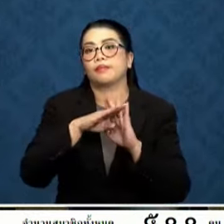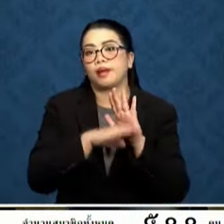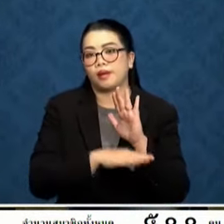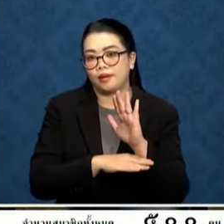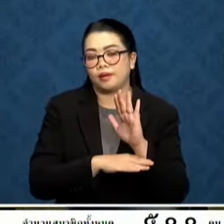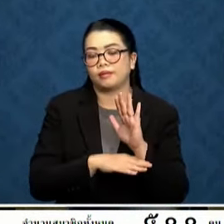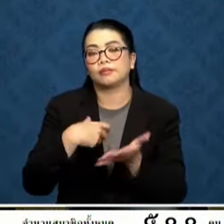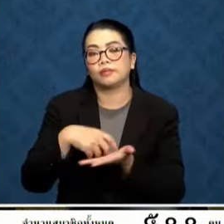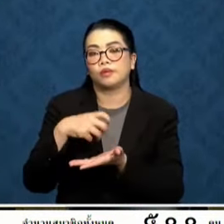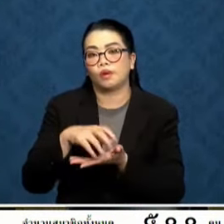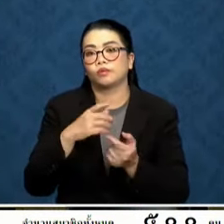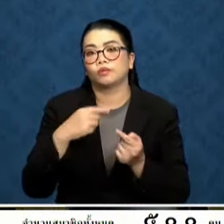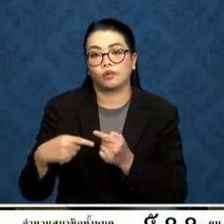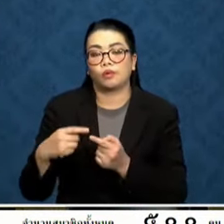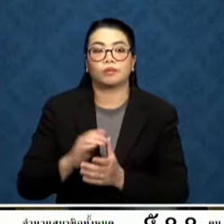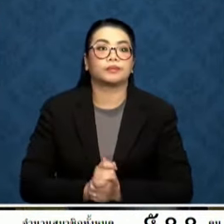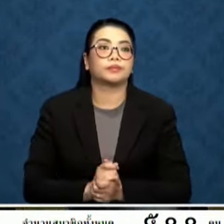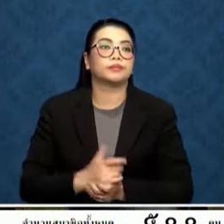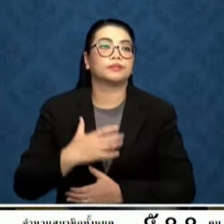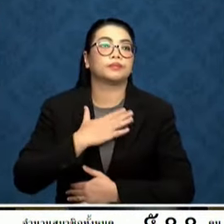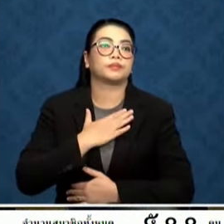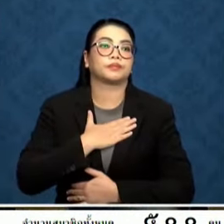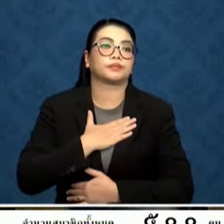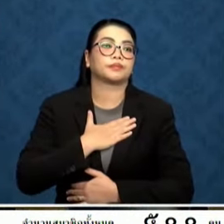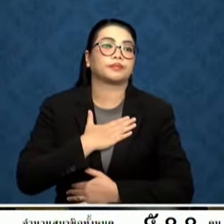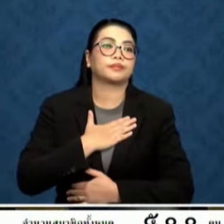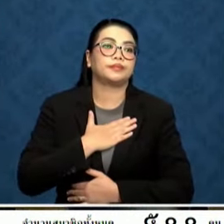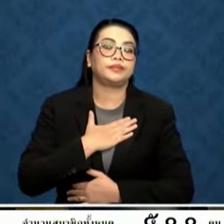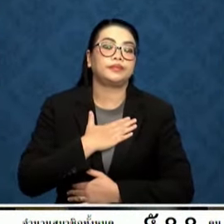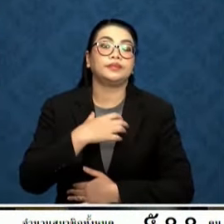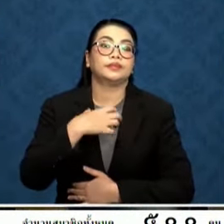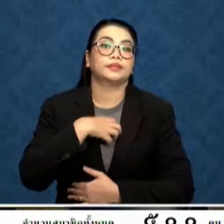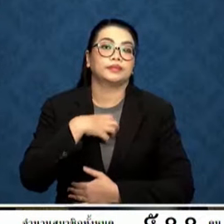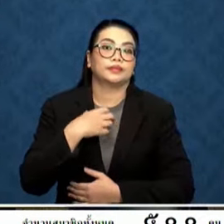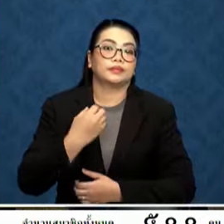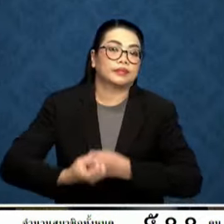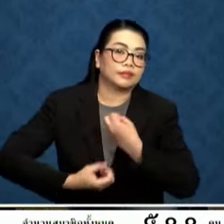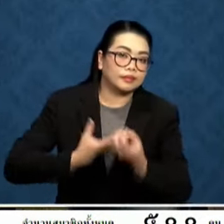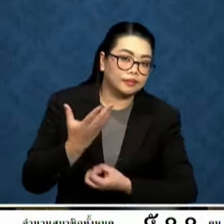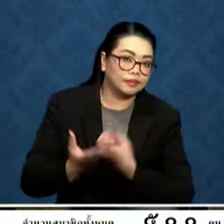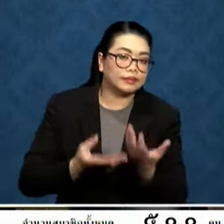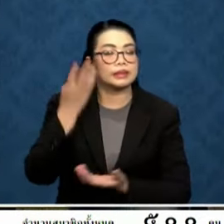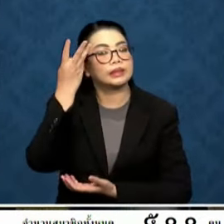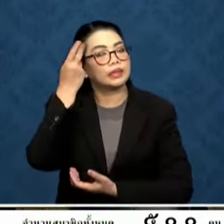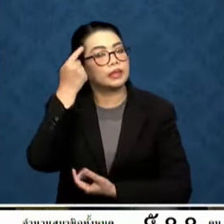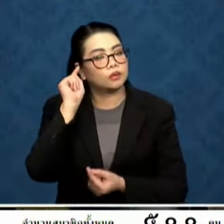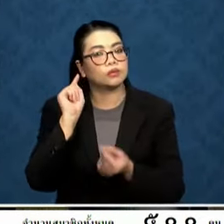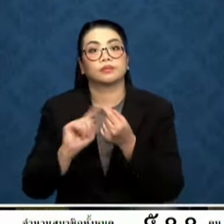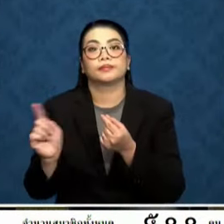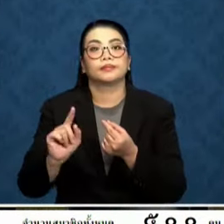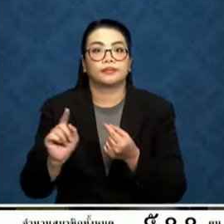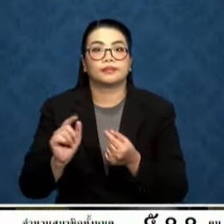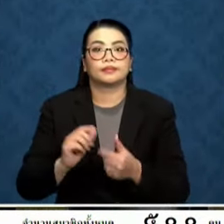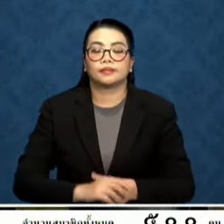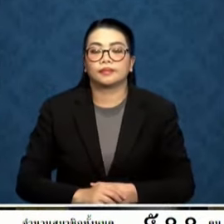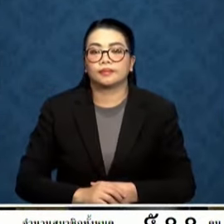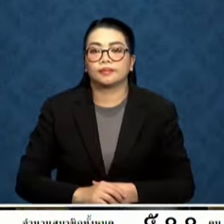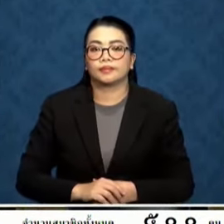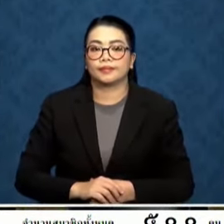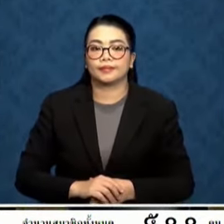ครับแต่ประเด็นที่ผมอยากจะแสดงความคิดเห็นอภิปรายต่อไปก็คือ